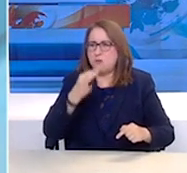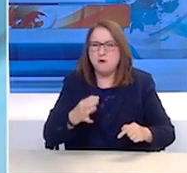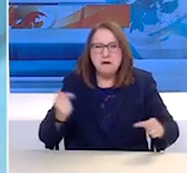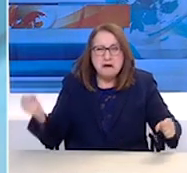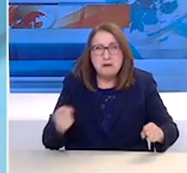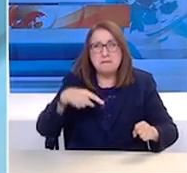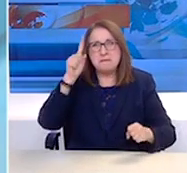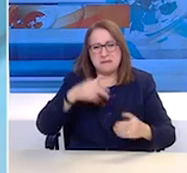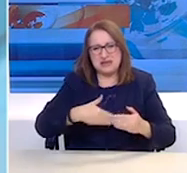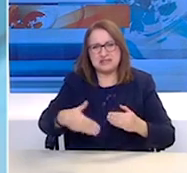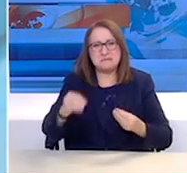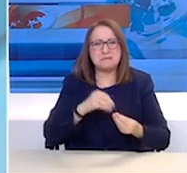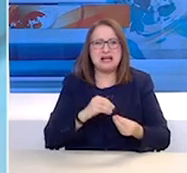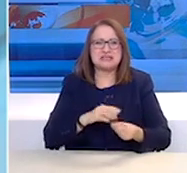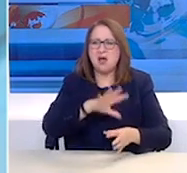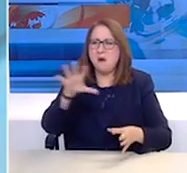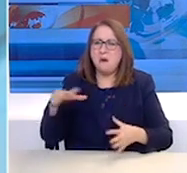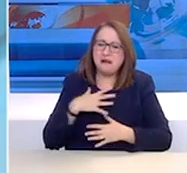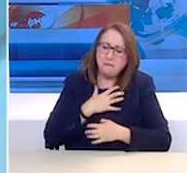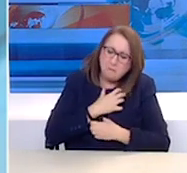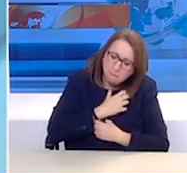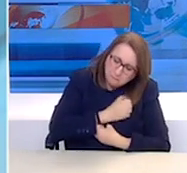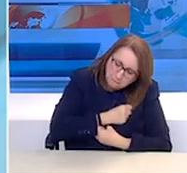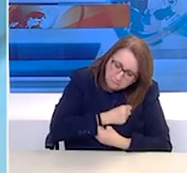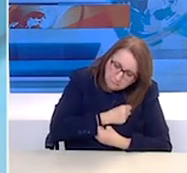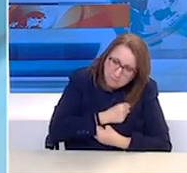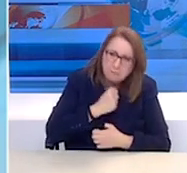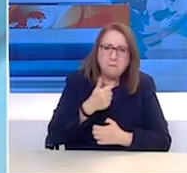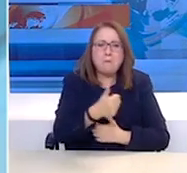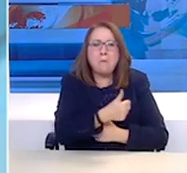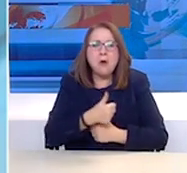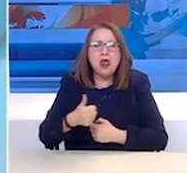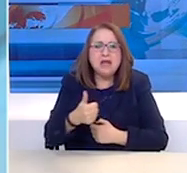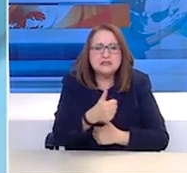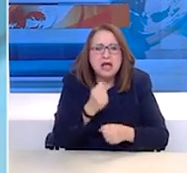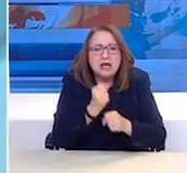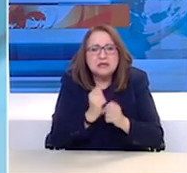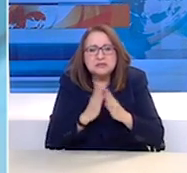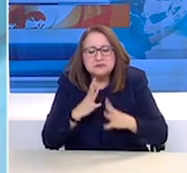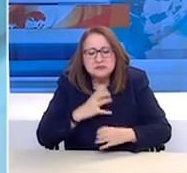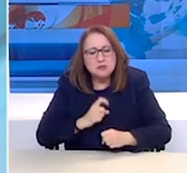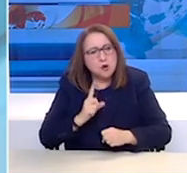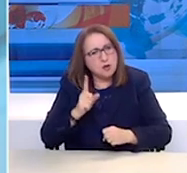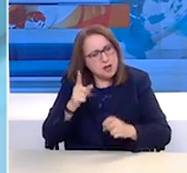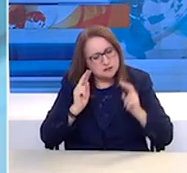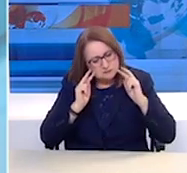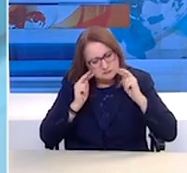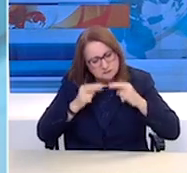Πρέπει να είμαστε κάπως αλλιώς. Να επενδύσουμε λιγάκι σε αυτό που λέμε τον πνευματικό, τον εσωτερικό άνθρωπο.